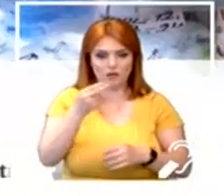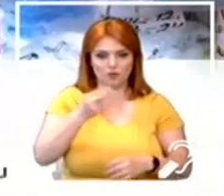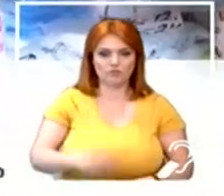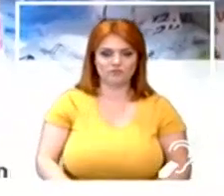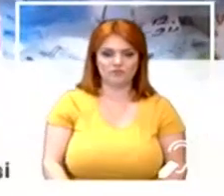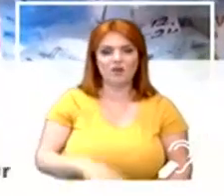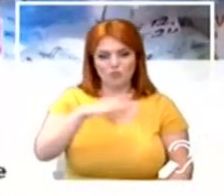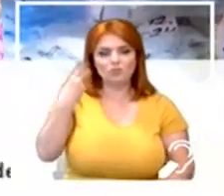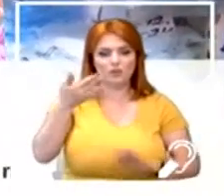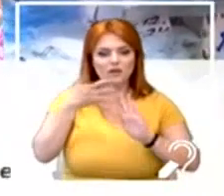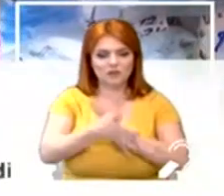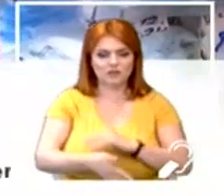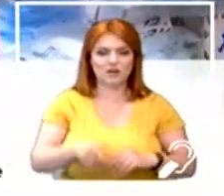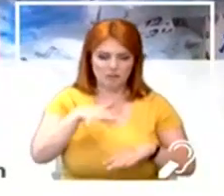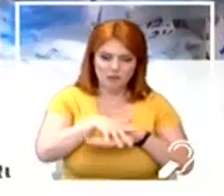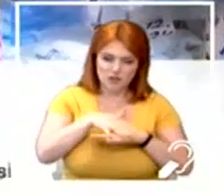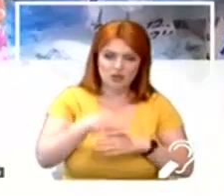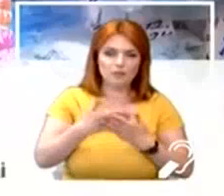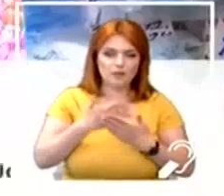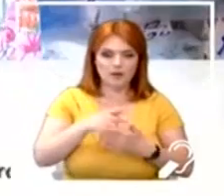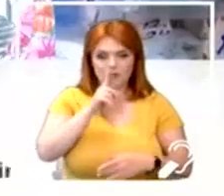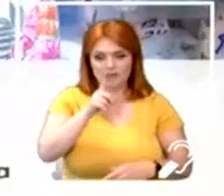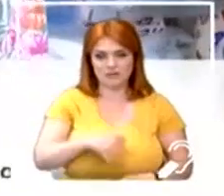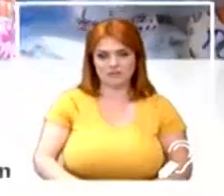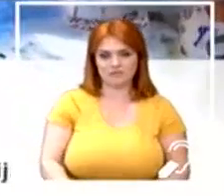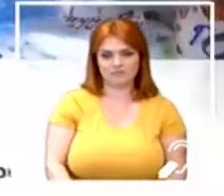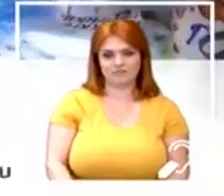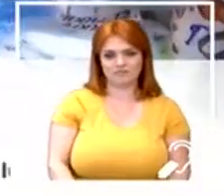și se duc mulți bani. Ați calculat cam câți bani pe lună?